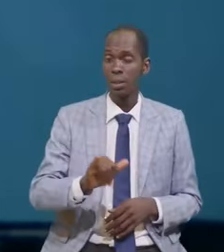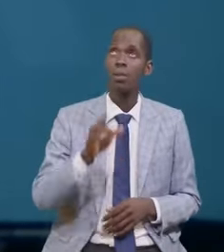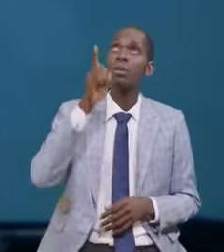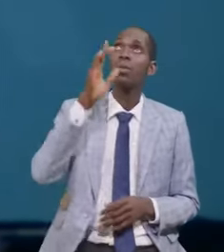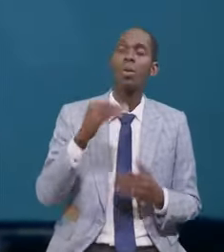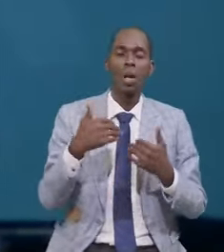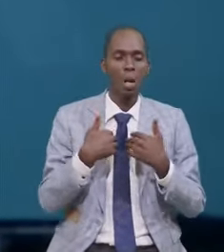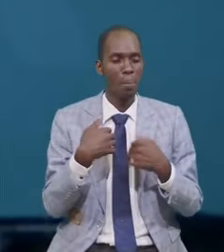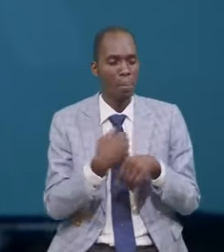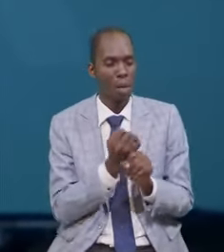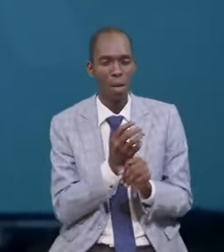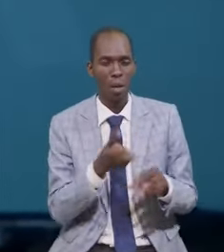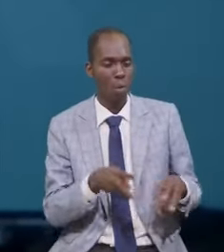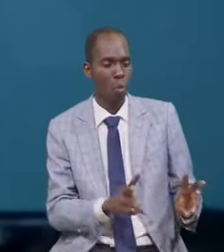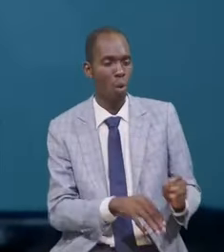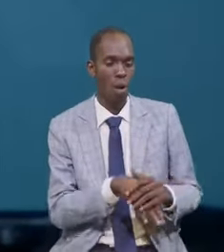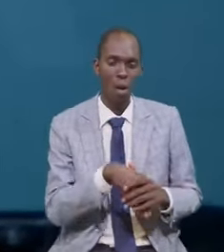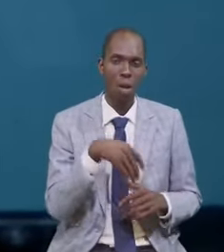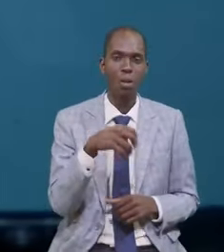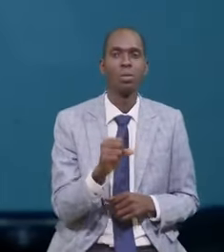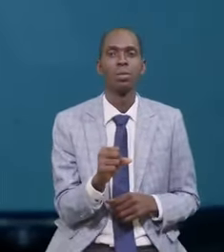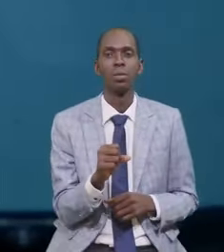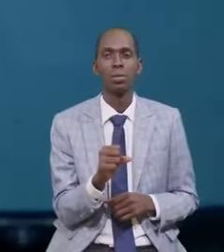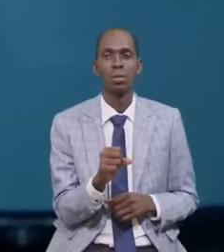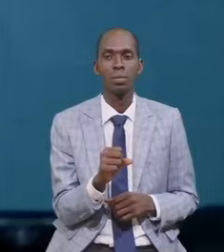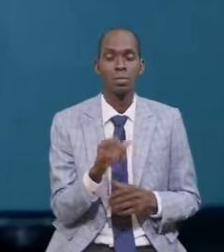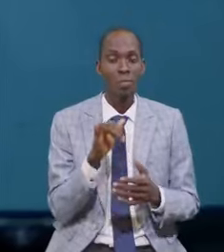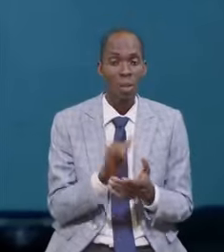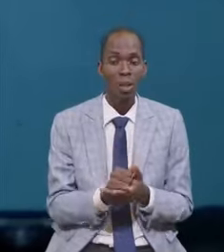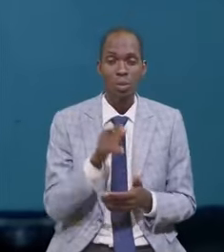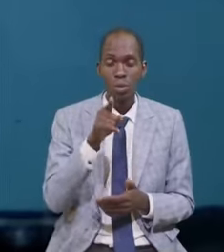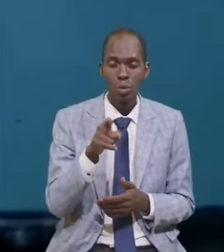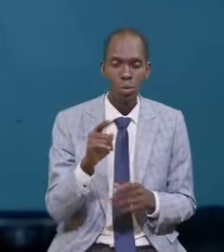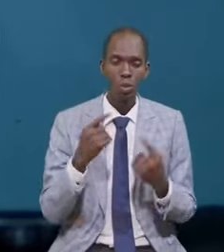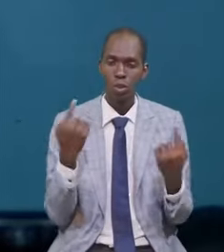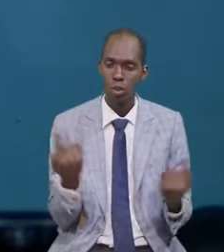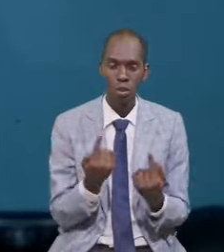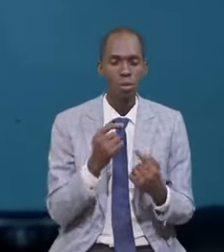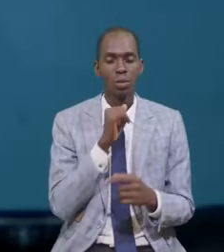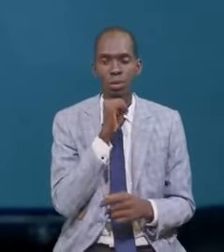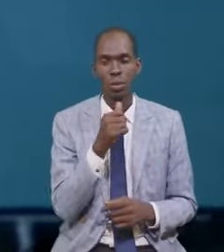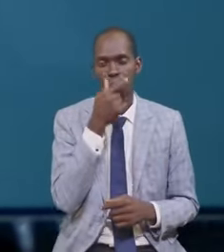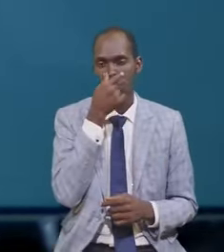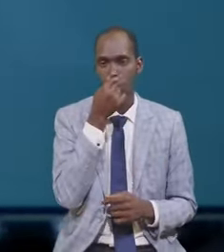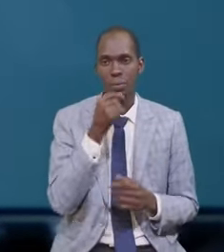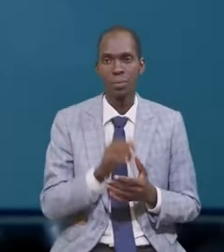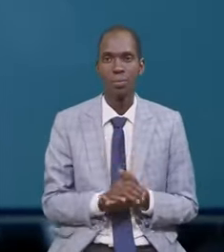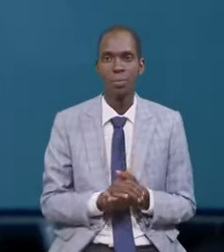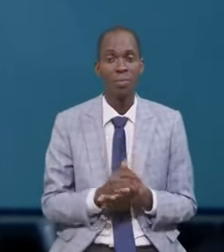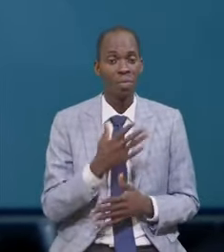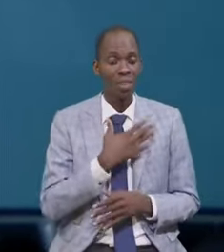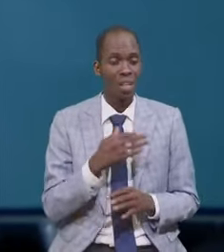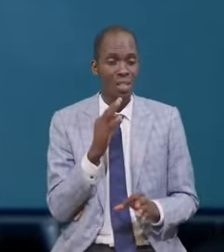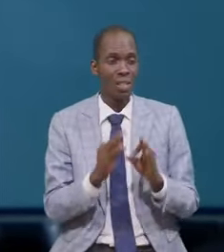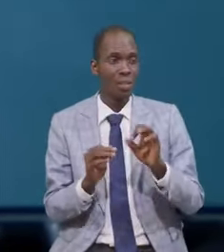way. అయినను దేవుడు మార్గాన్ని ఏర్పాటు చేశాడు. That you sin not. మీరు పాపము చేయకుండా. And if any